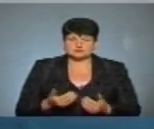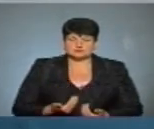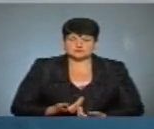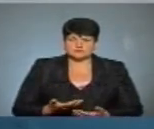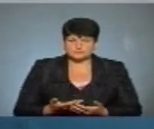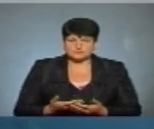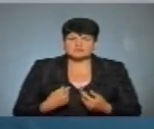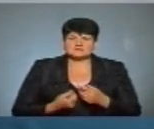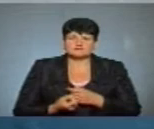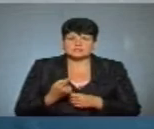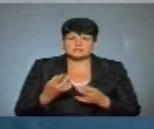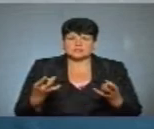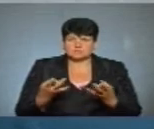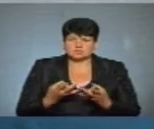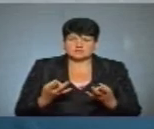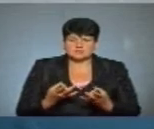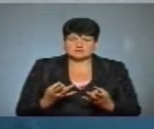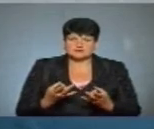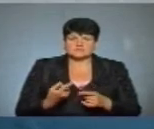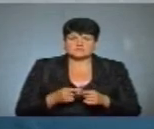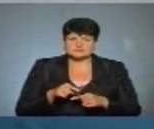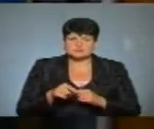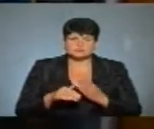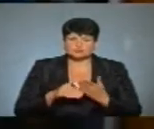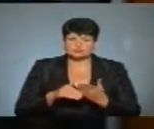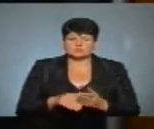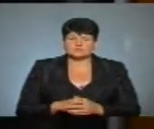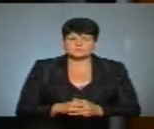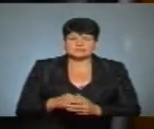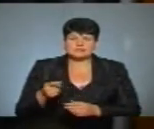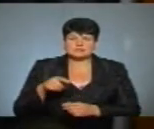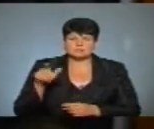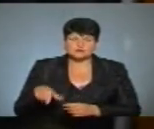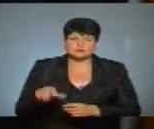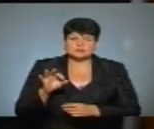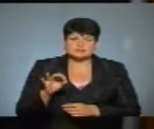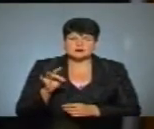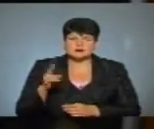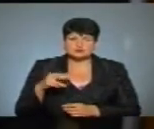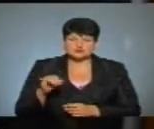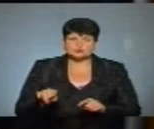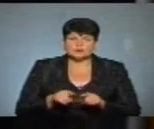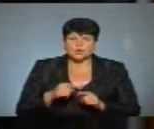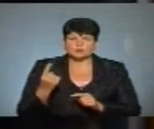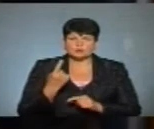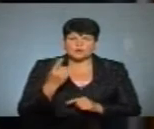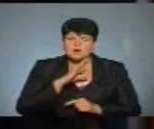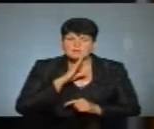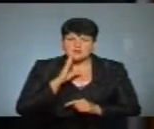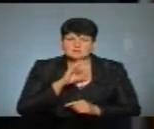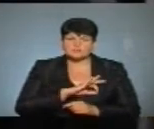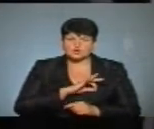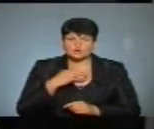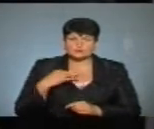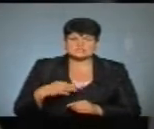нас виникла така потреба в цій допомозі. Тернополянка Олеся Радчук також одинока мама. Виховує